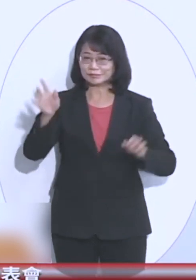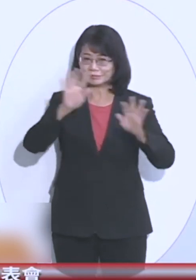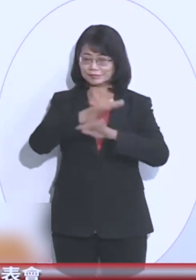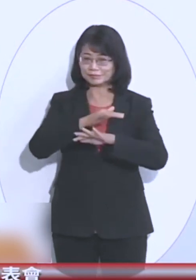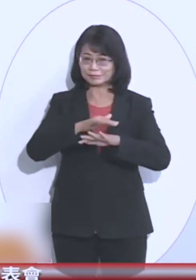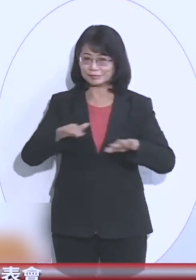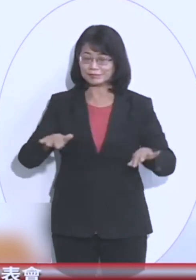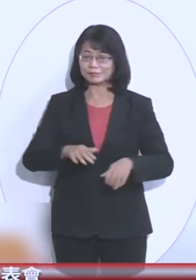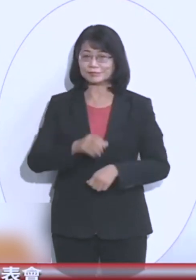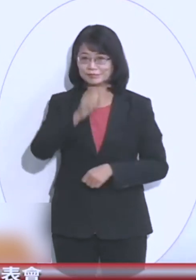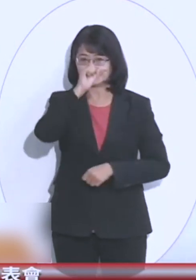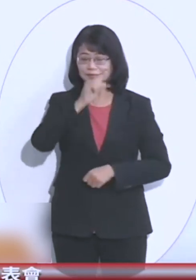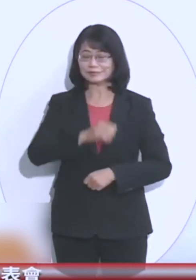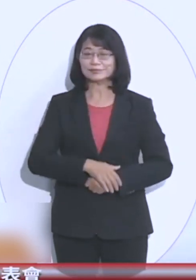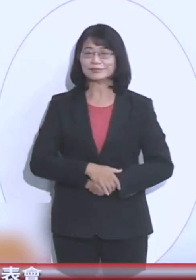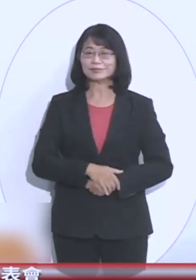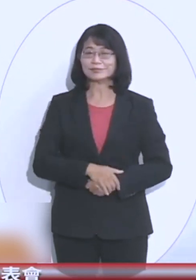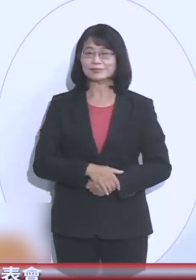安，大家好。